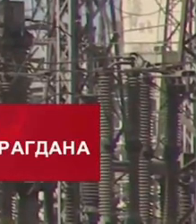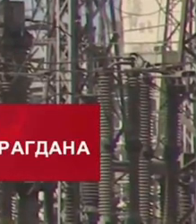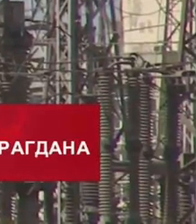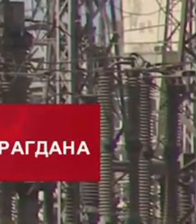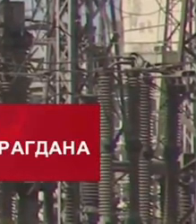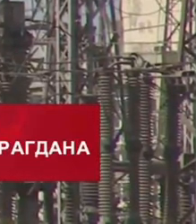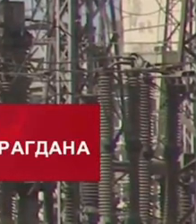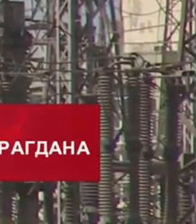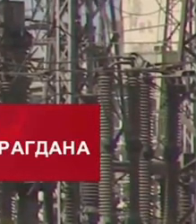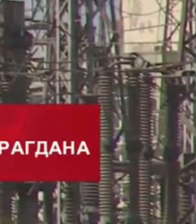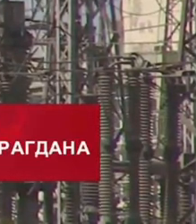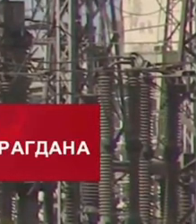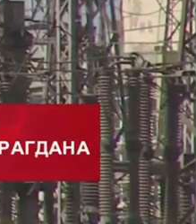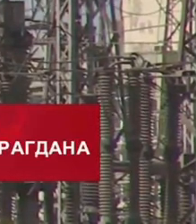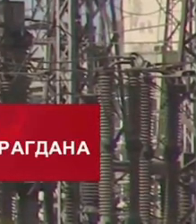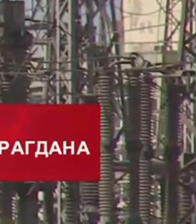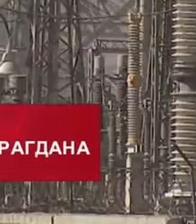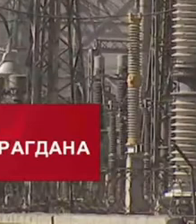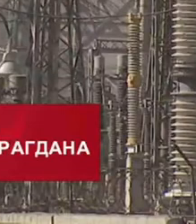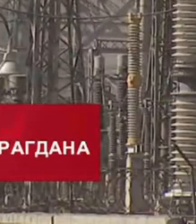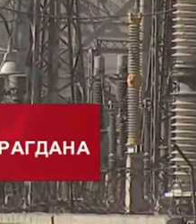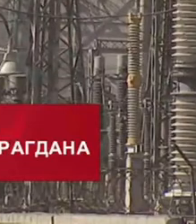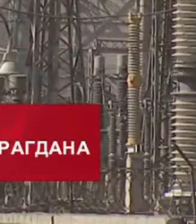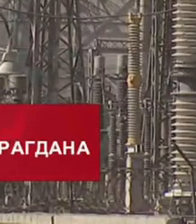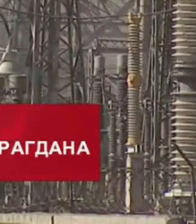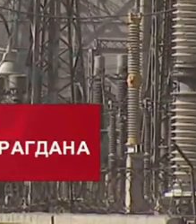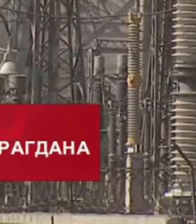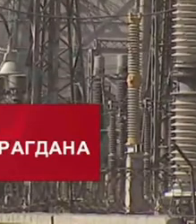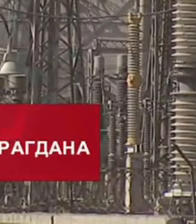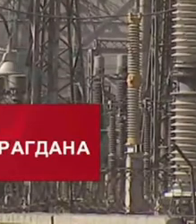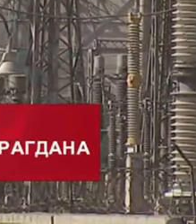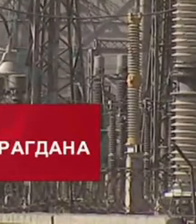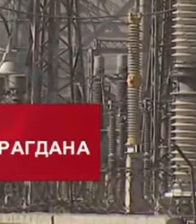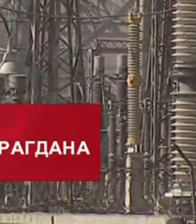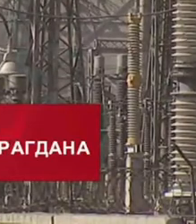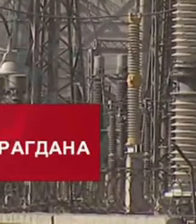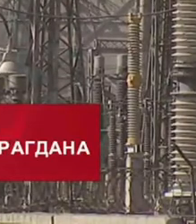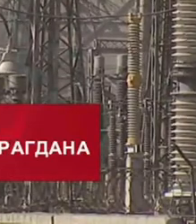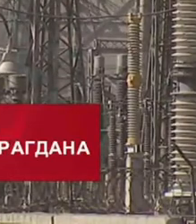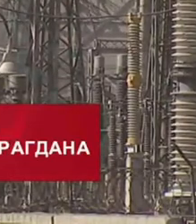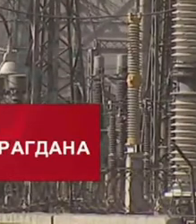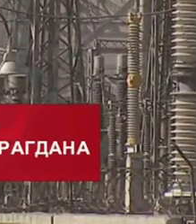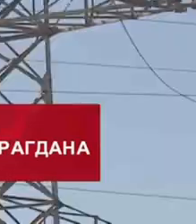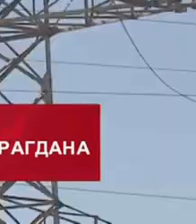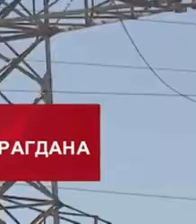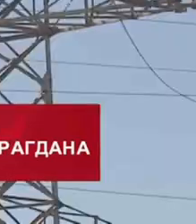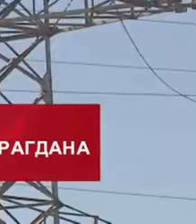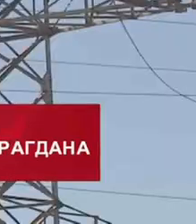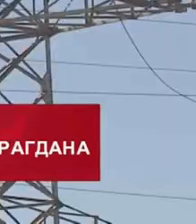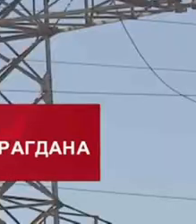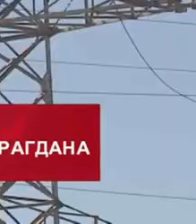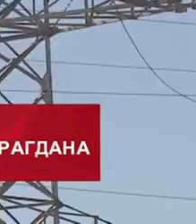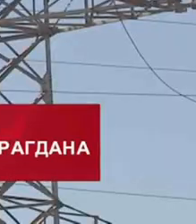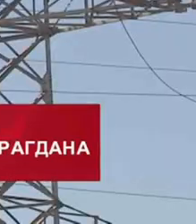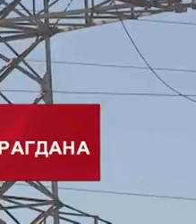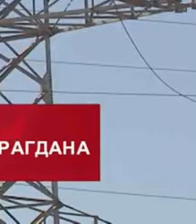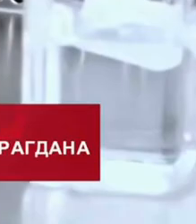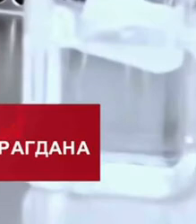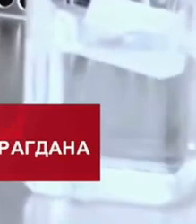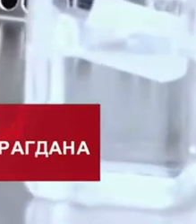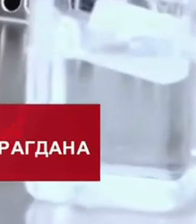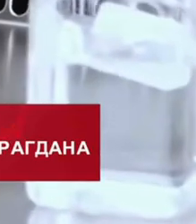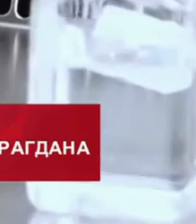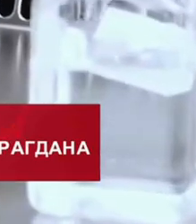төгөлдөр байх төлбөрийн чөлөөлтөд нийт хэрэглэгчдийн 98% нь хамрагдаж харин 9,100 газар хамрагдахгүй